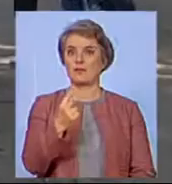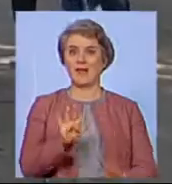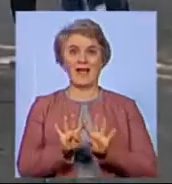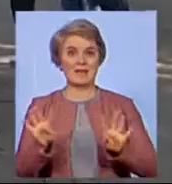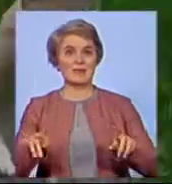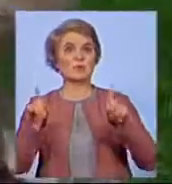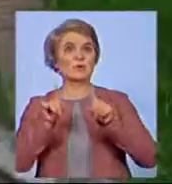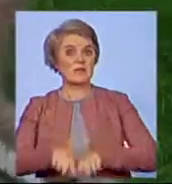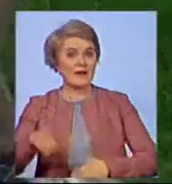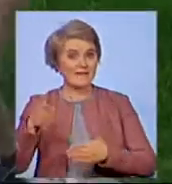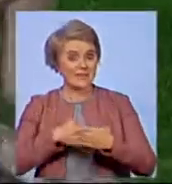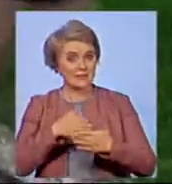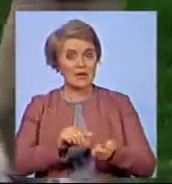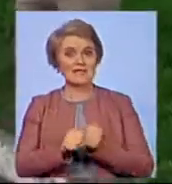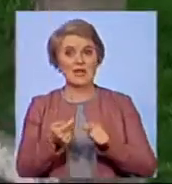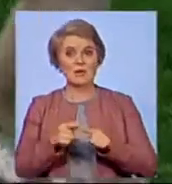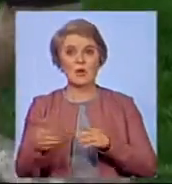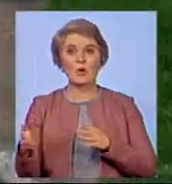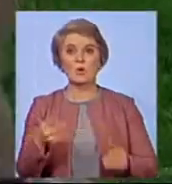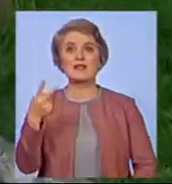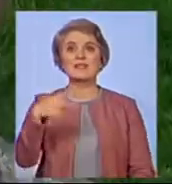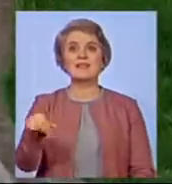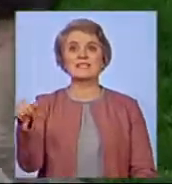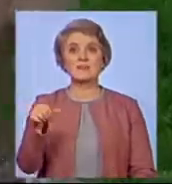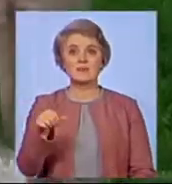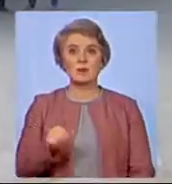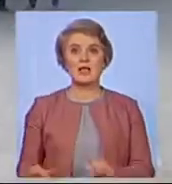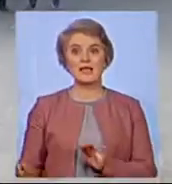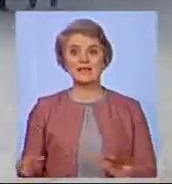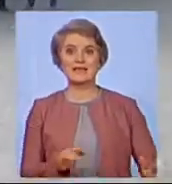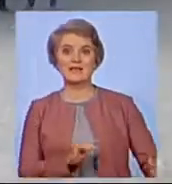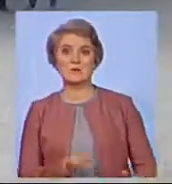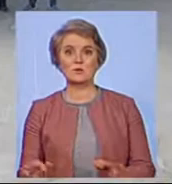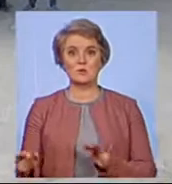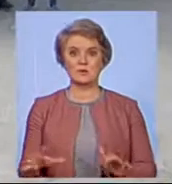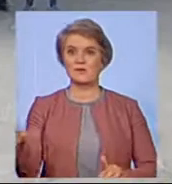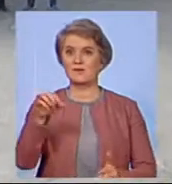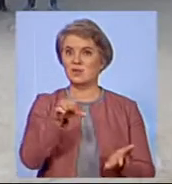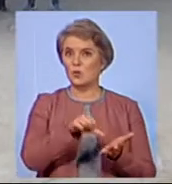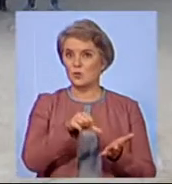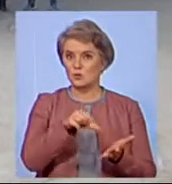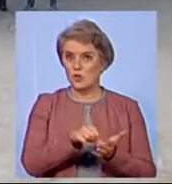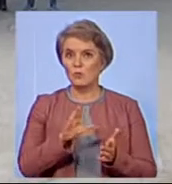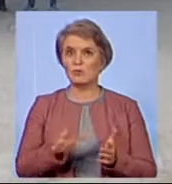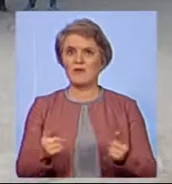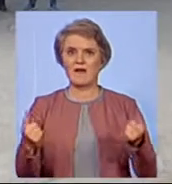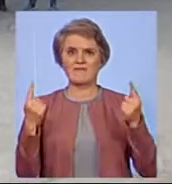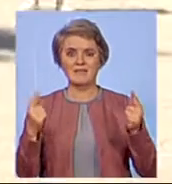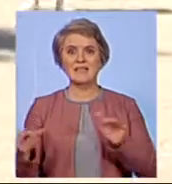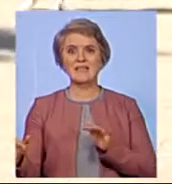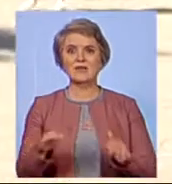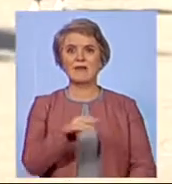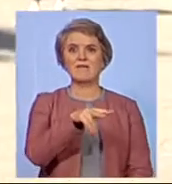також відмовилися. Замість неї готують 20-хвилинну динамічну дію. Усіх учасників залучать у великий танцювальний